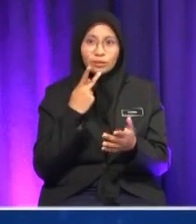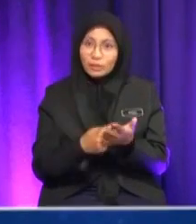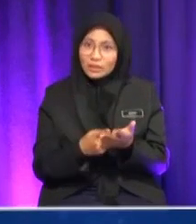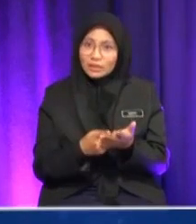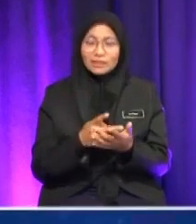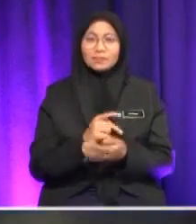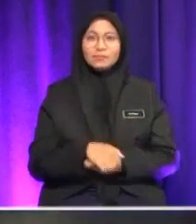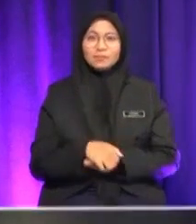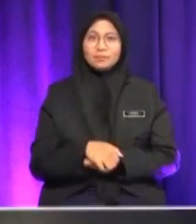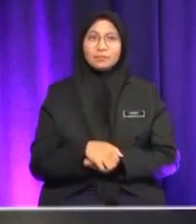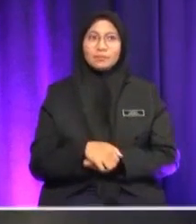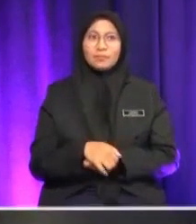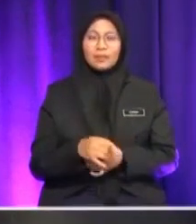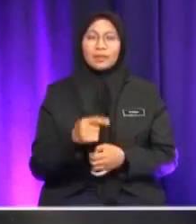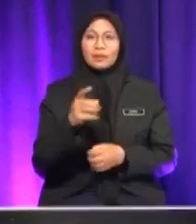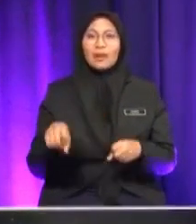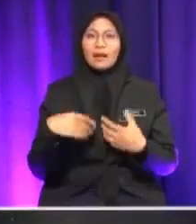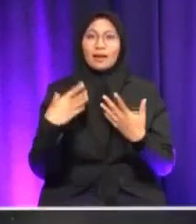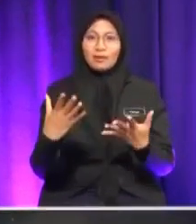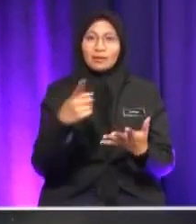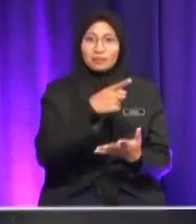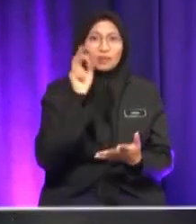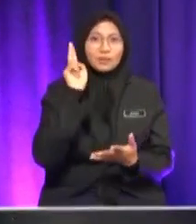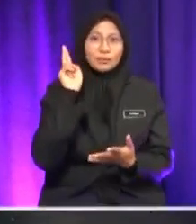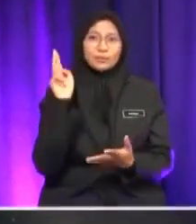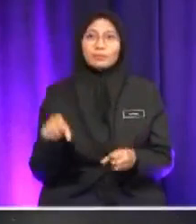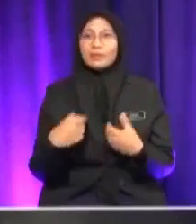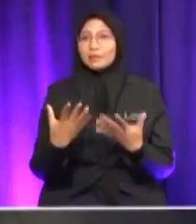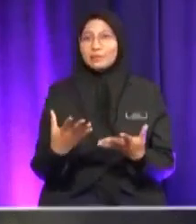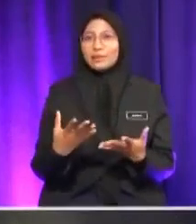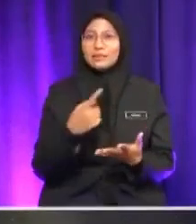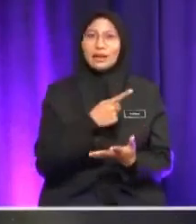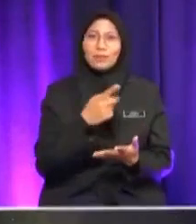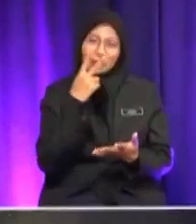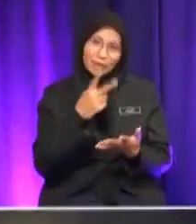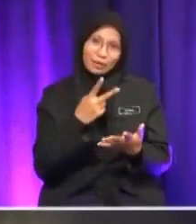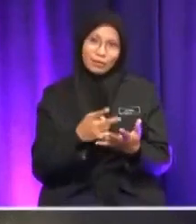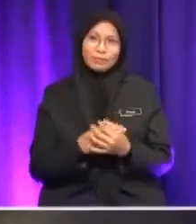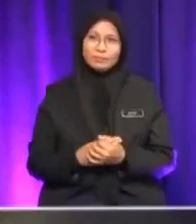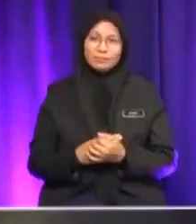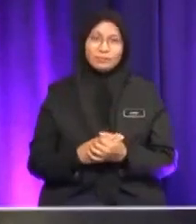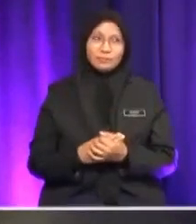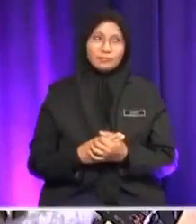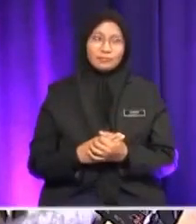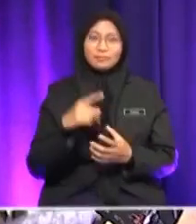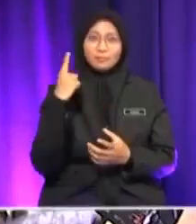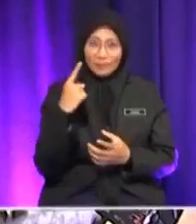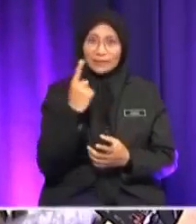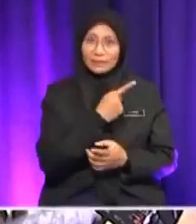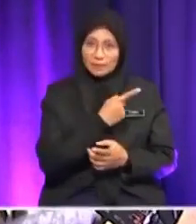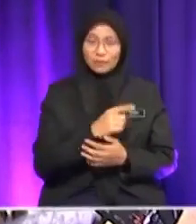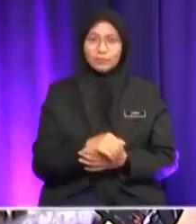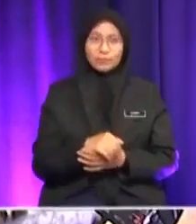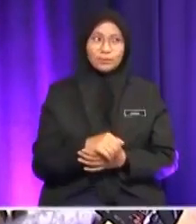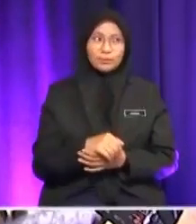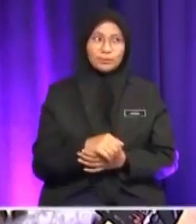dalam kehidupan Ju? Kalau Ju nak beli sesuatu dekat mana-mana aplikasi dalam talian, bagaimana Ju? Okey, selalunya katakanlah saya